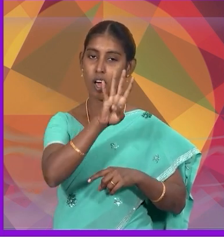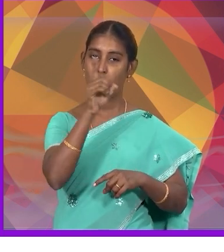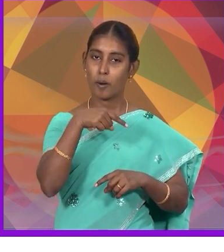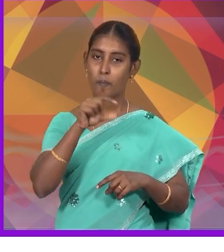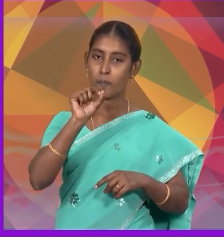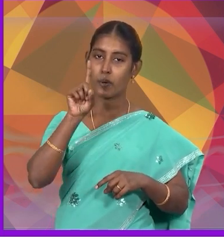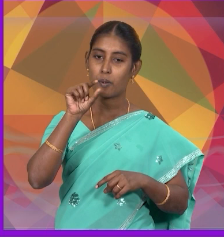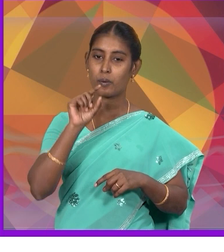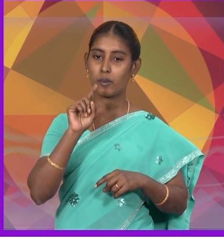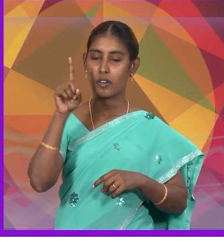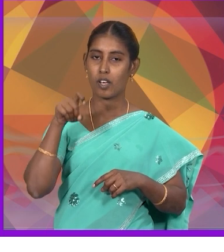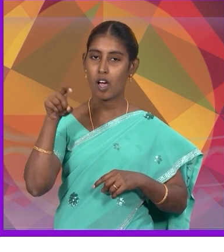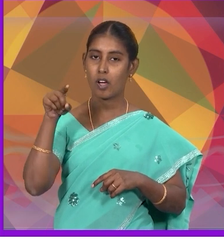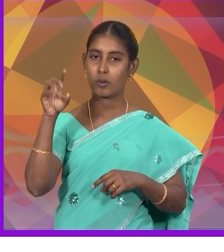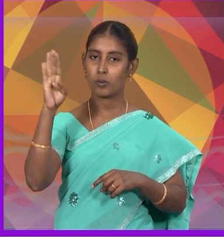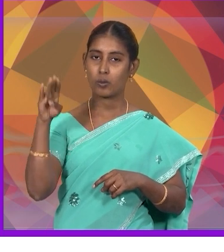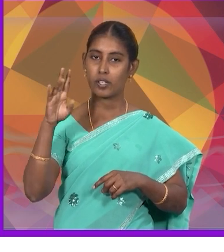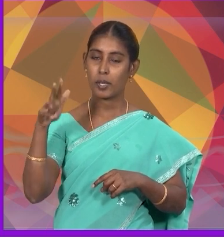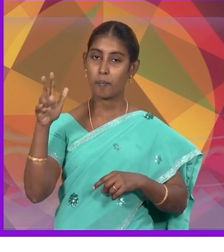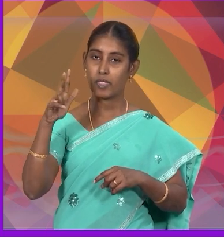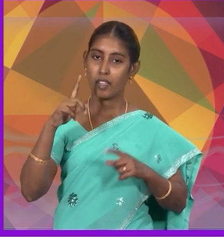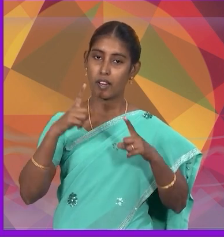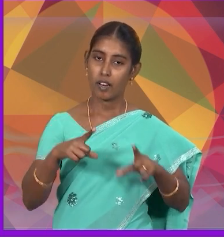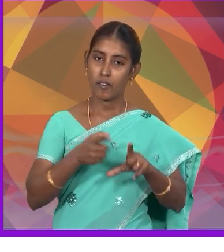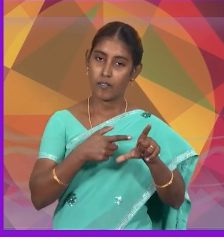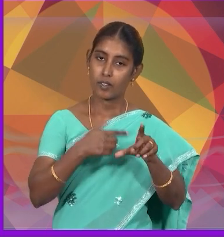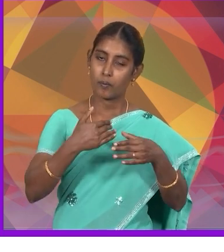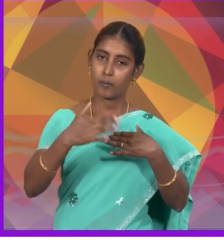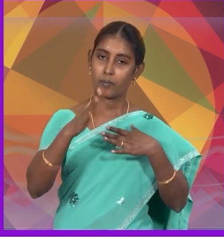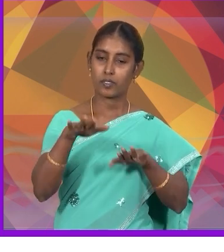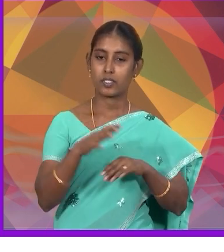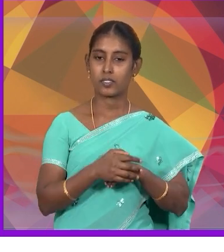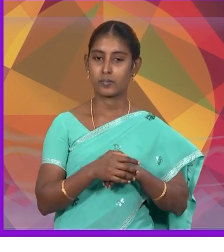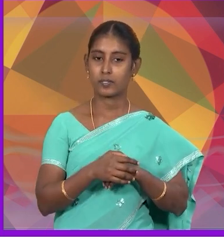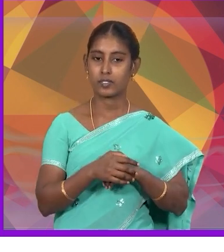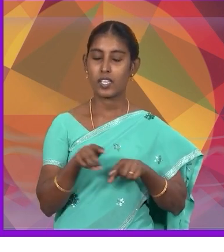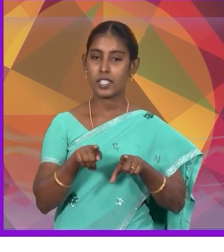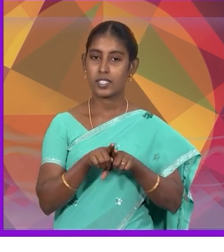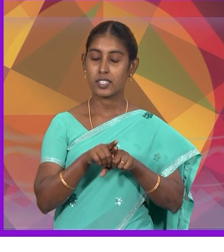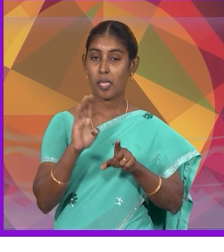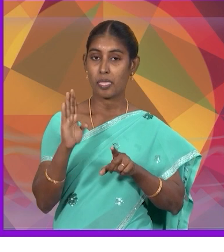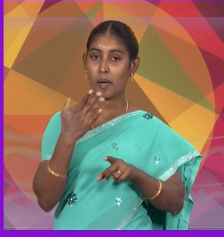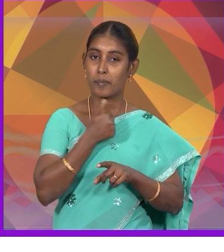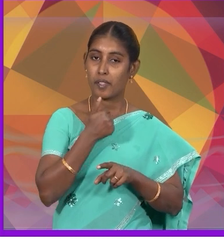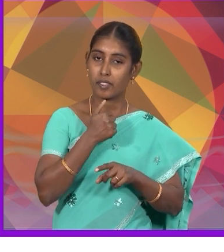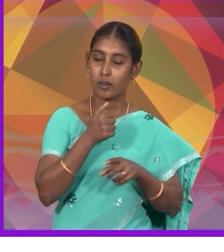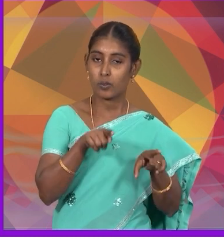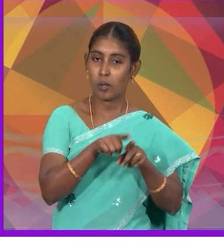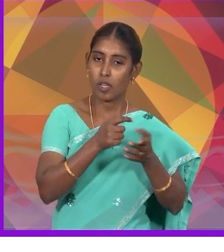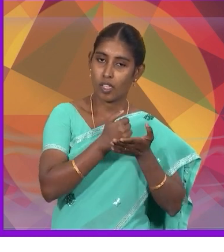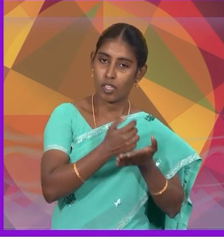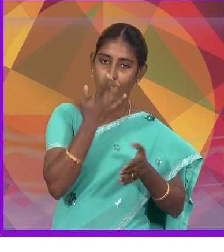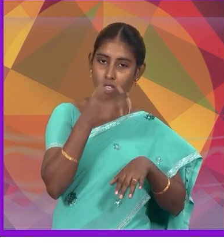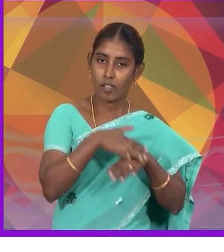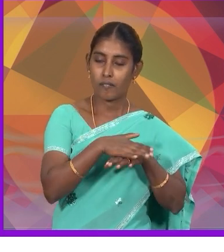4/11/1988 வரை வாழ்ந்திருக்காங்க. 82 வயது வரை இவர் தமிழுக்காக அருந்தொண்டாற்றியுள்ளார். இவருக்கு வித்வான்